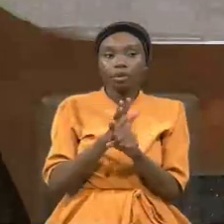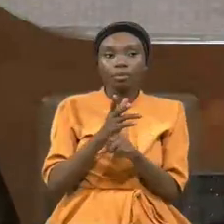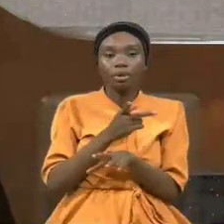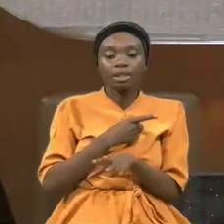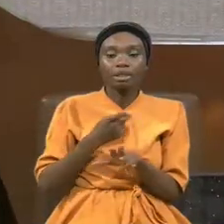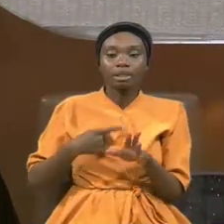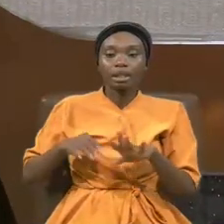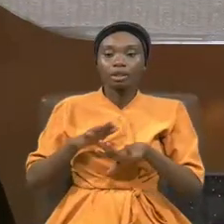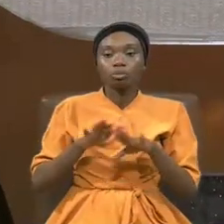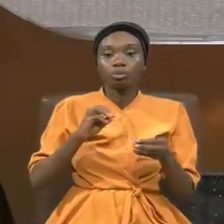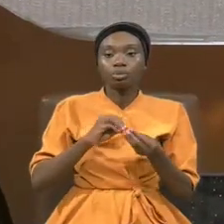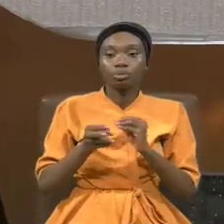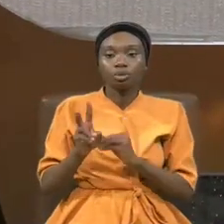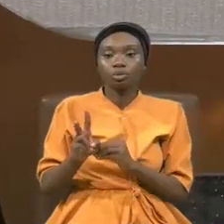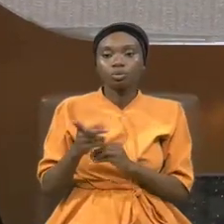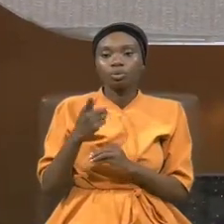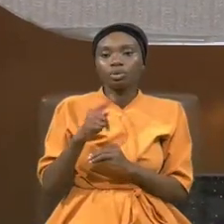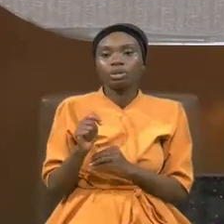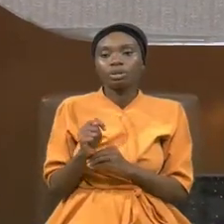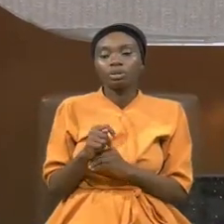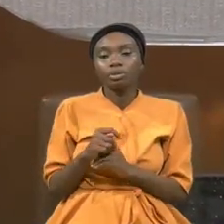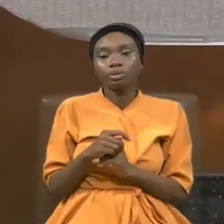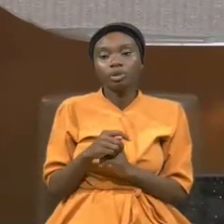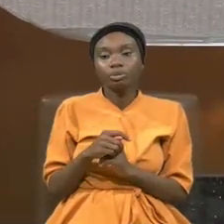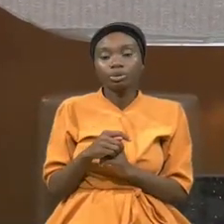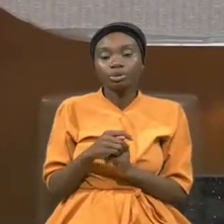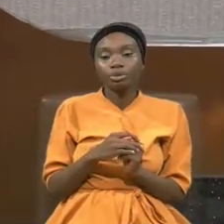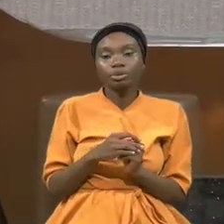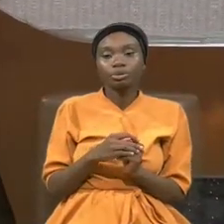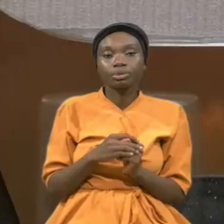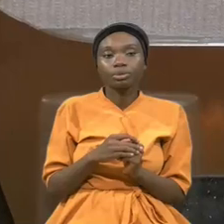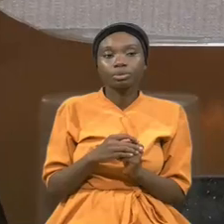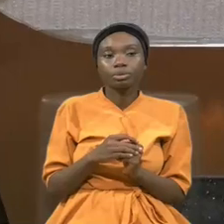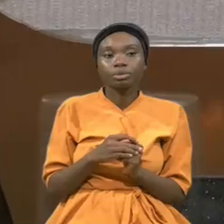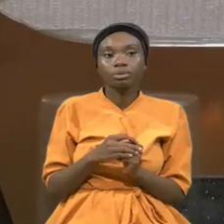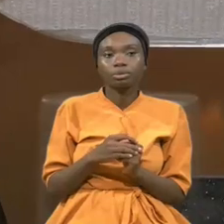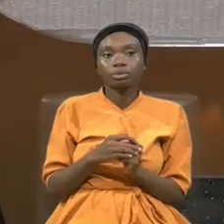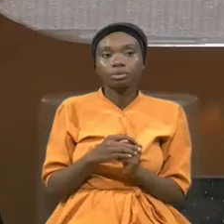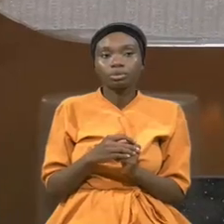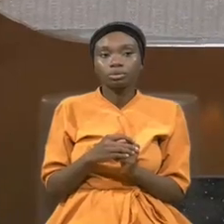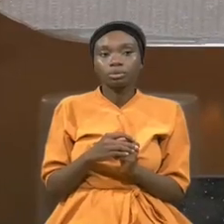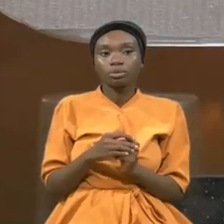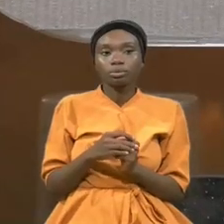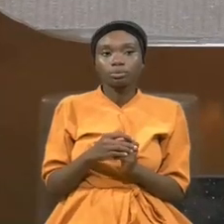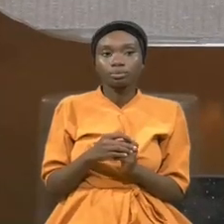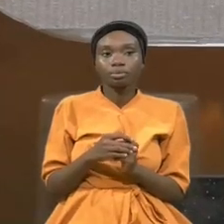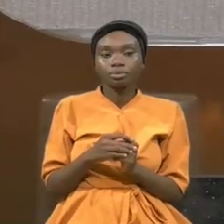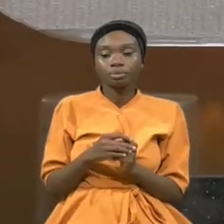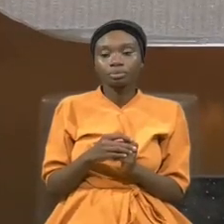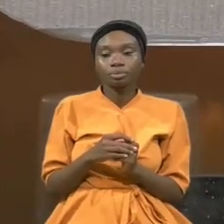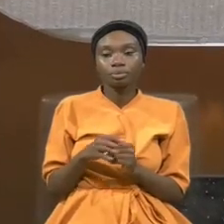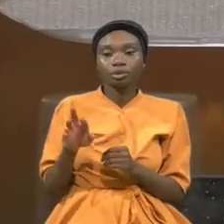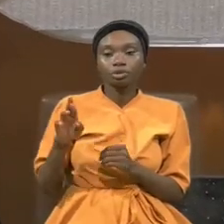promis. Deux, nous allons voir les héritiers outragés dans le royaume présent.